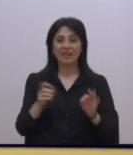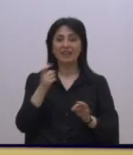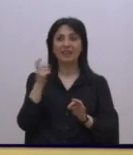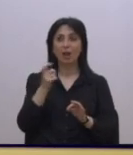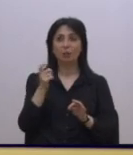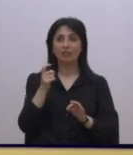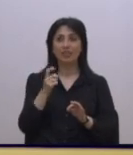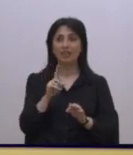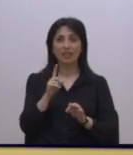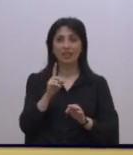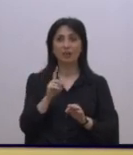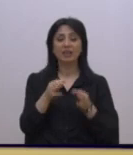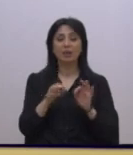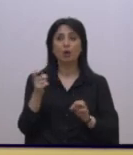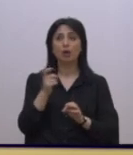დამოუკიდებლობის